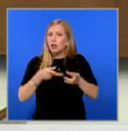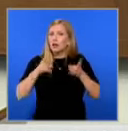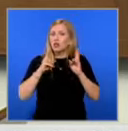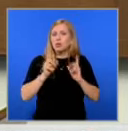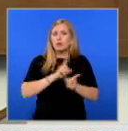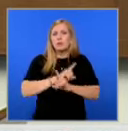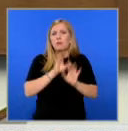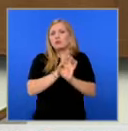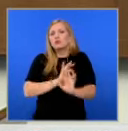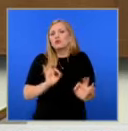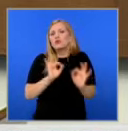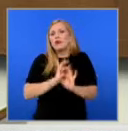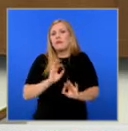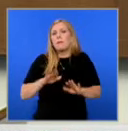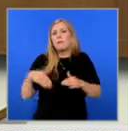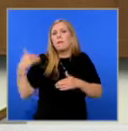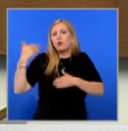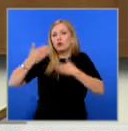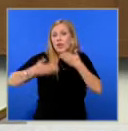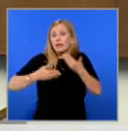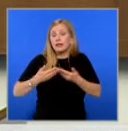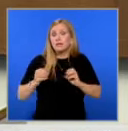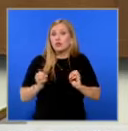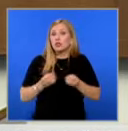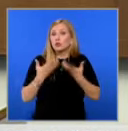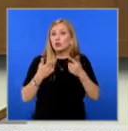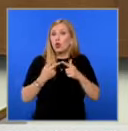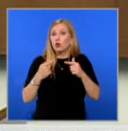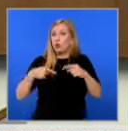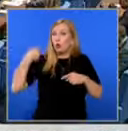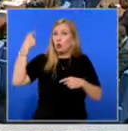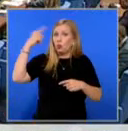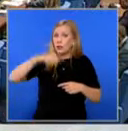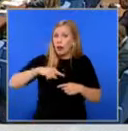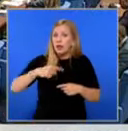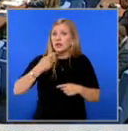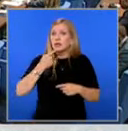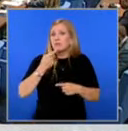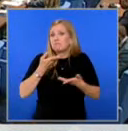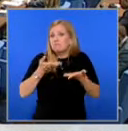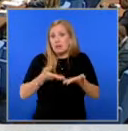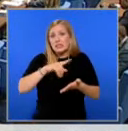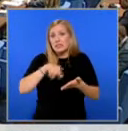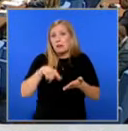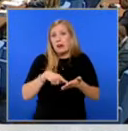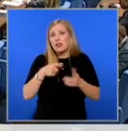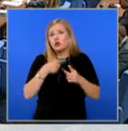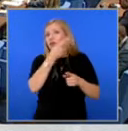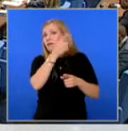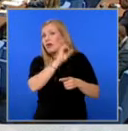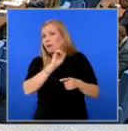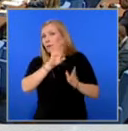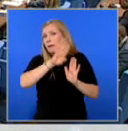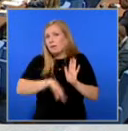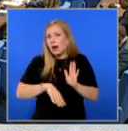абсолютно никакви последици за това какво ще стане от утре просто забраната така или иначе пада но